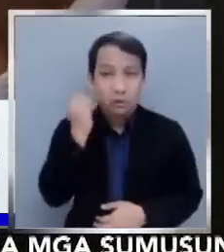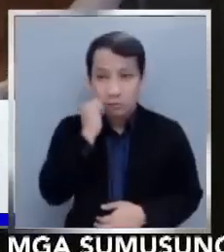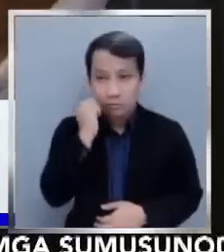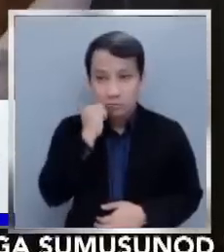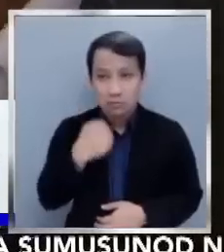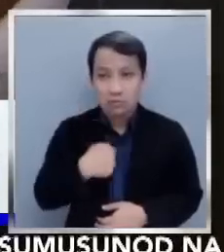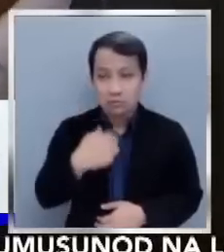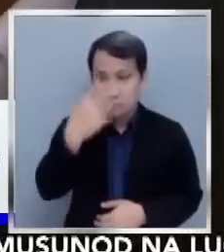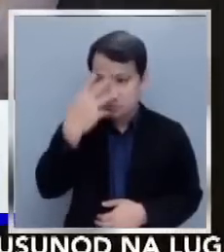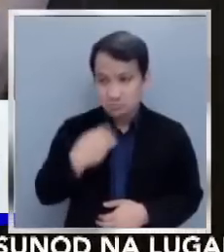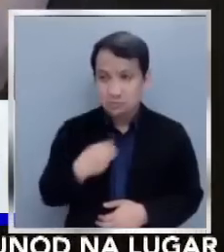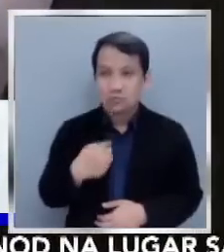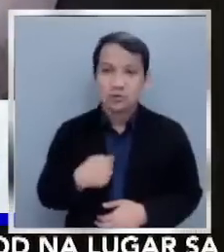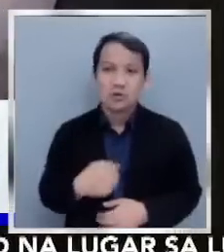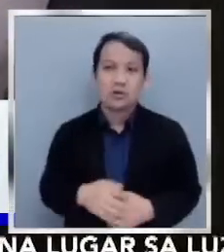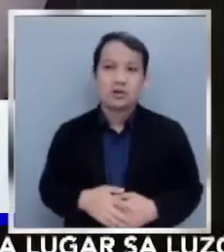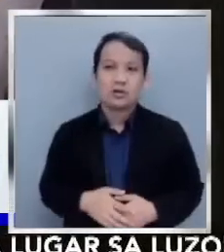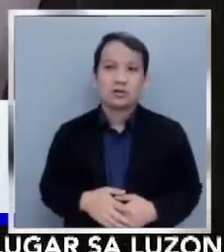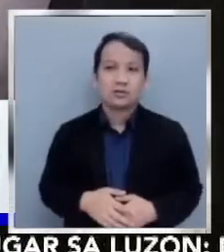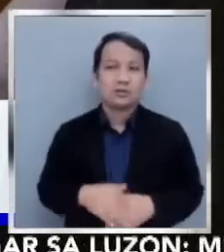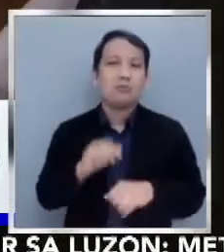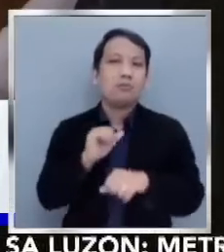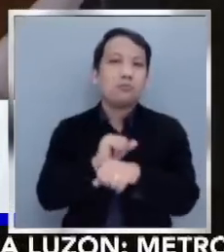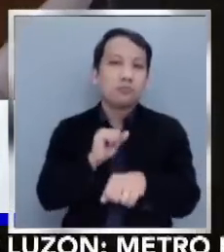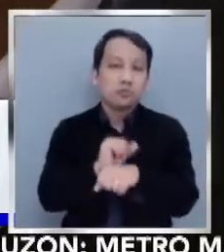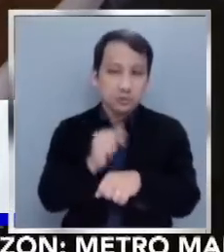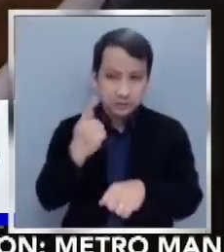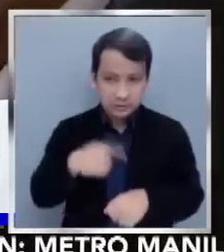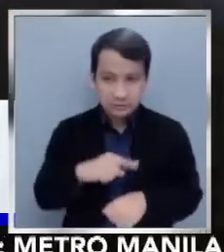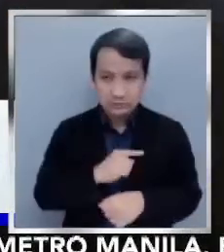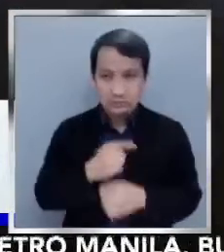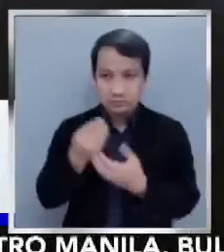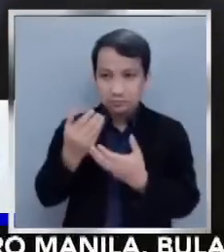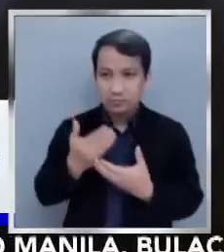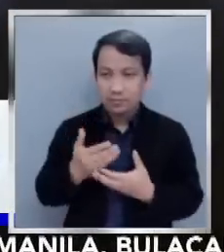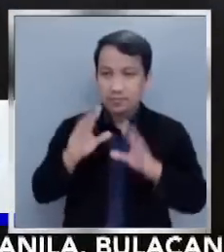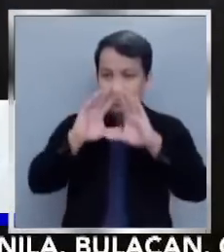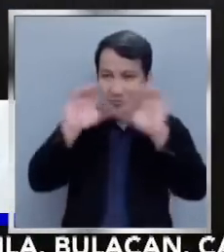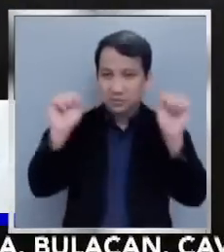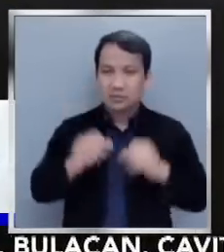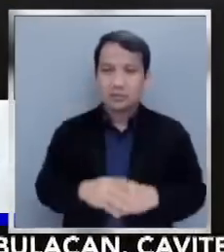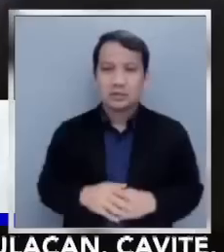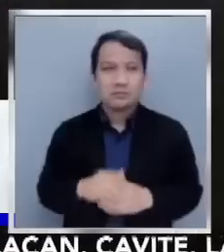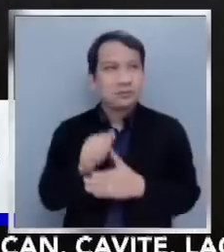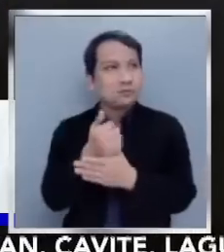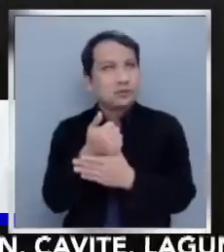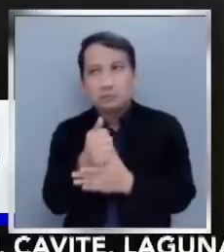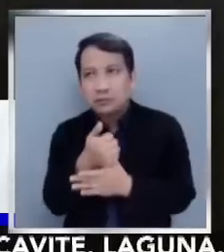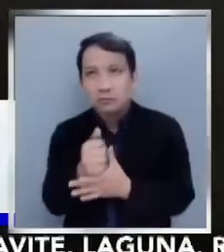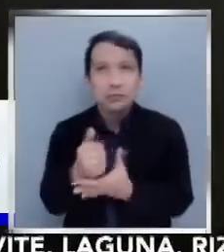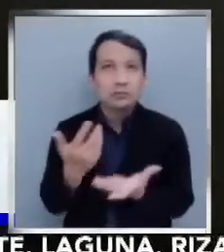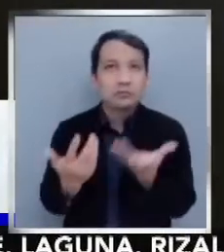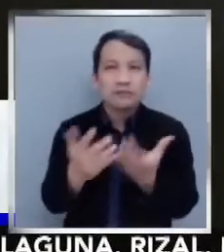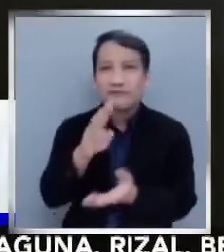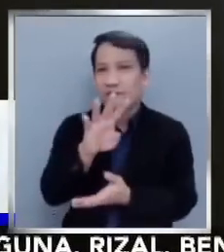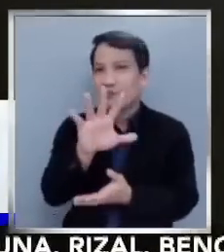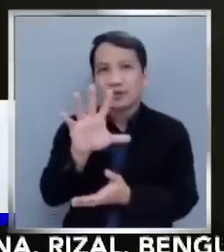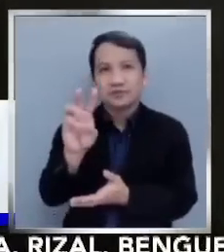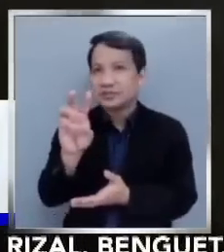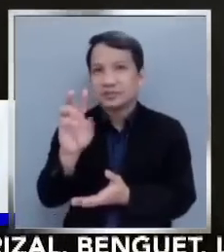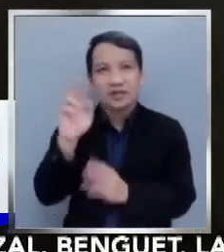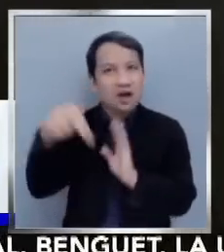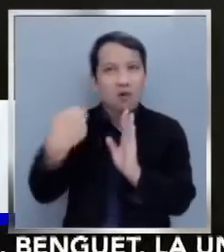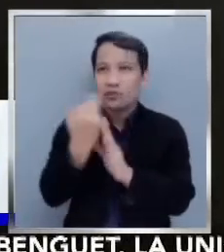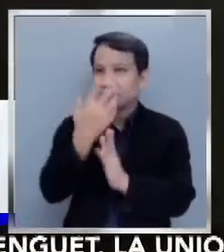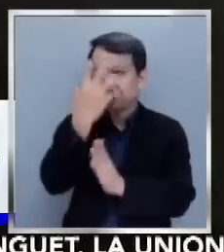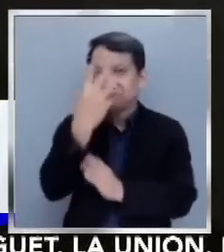mo sa trabaho na presidente. Nag-average lang kami ng 4-5-6.